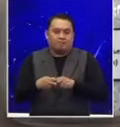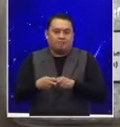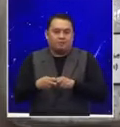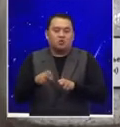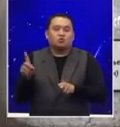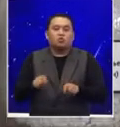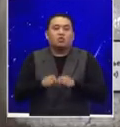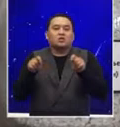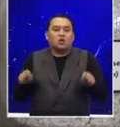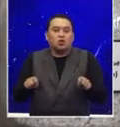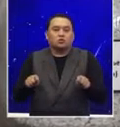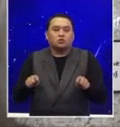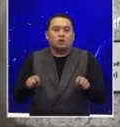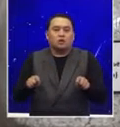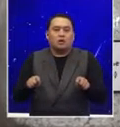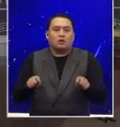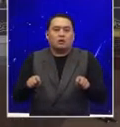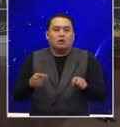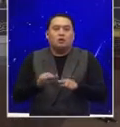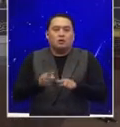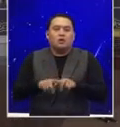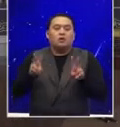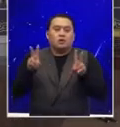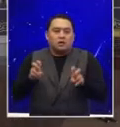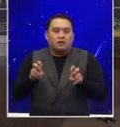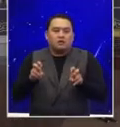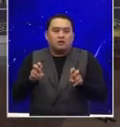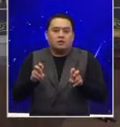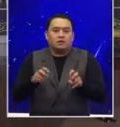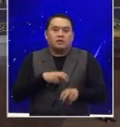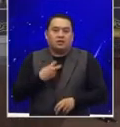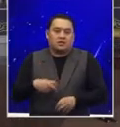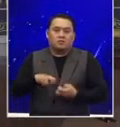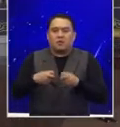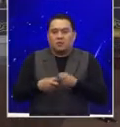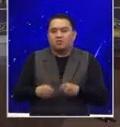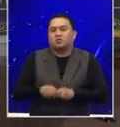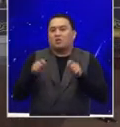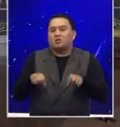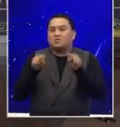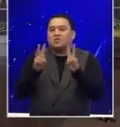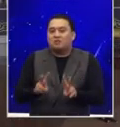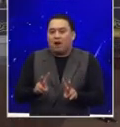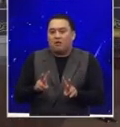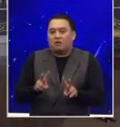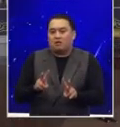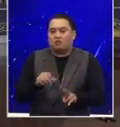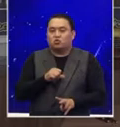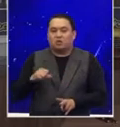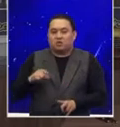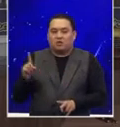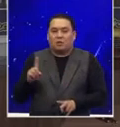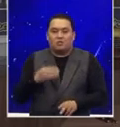когда создаются такие барьеры, и оттуда их выплывают вот эти вот коррупционные риски, проблемы, создаются специально, искусственно, чтобы